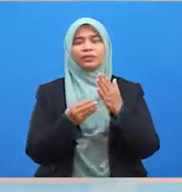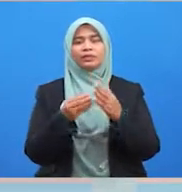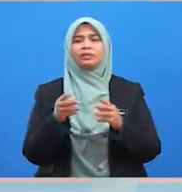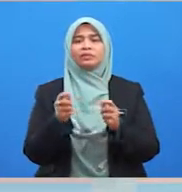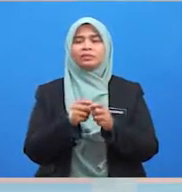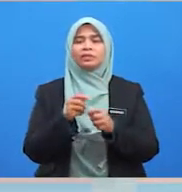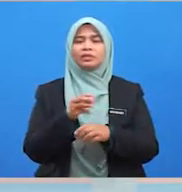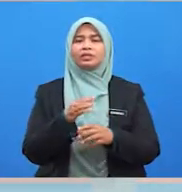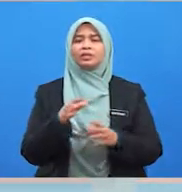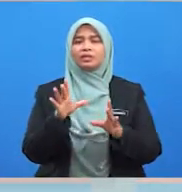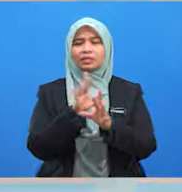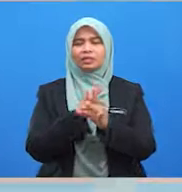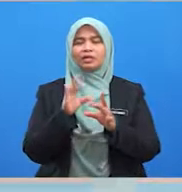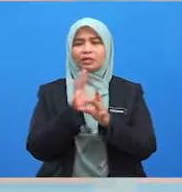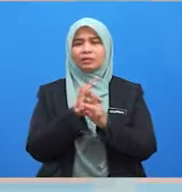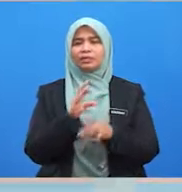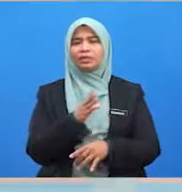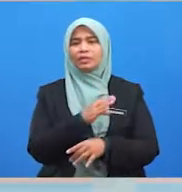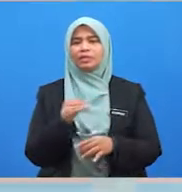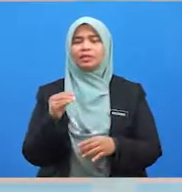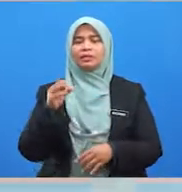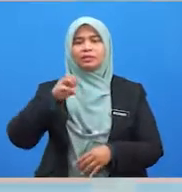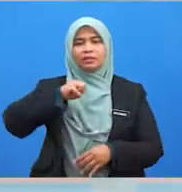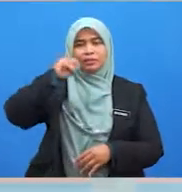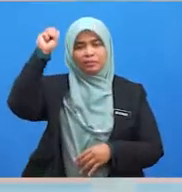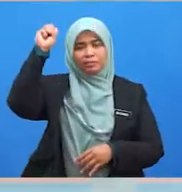Seri Aman, Sarawak dan di Tawau, Sabah.